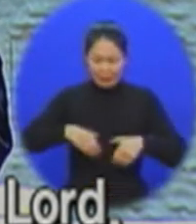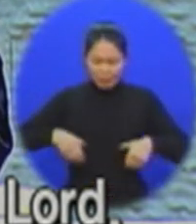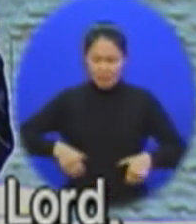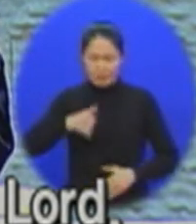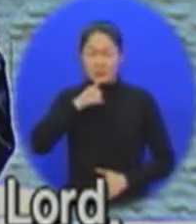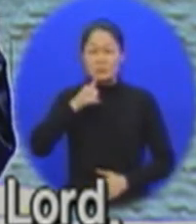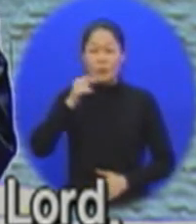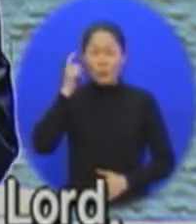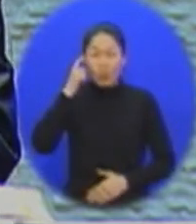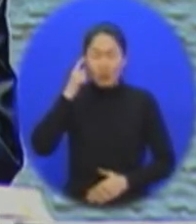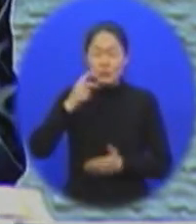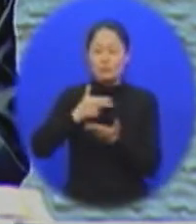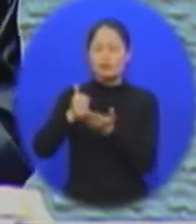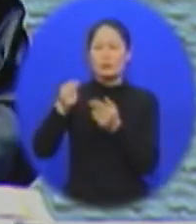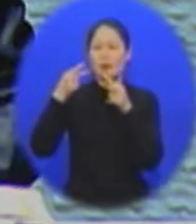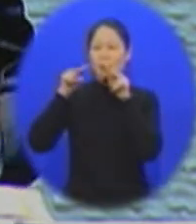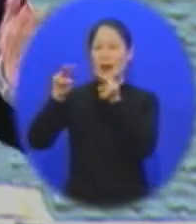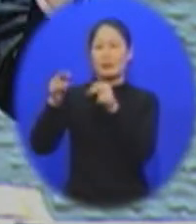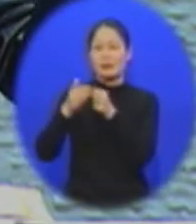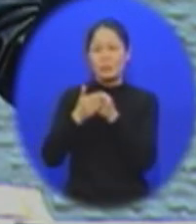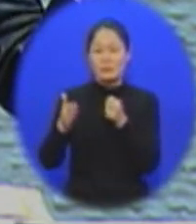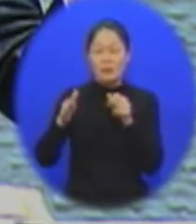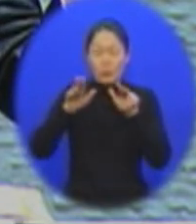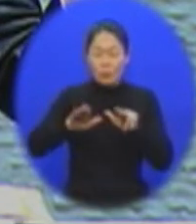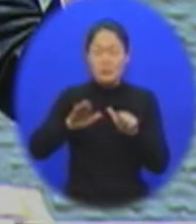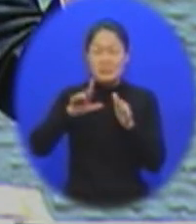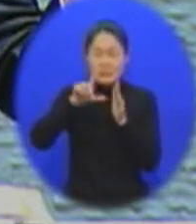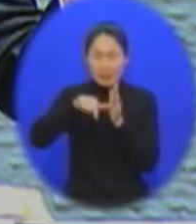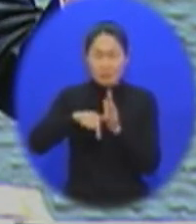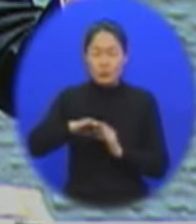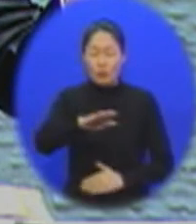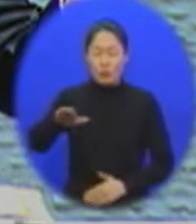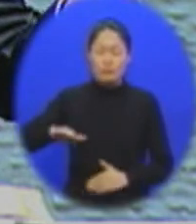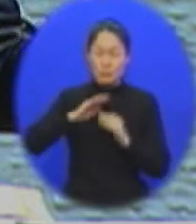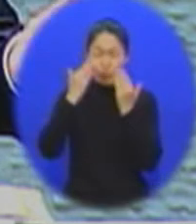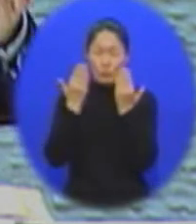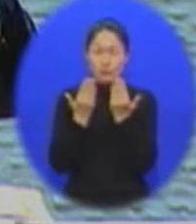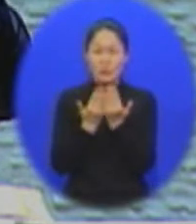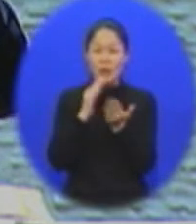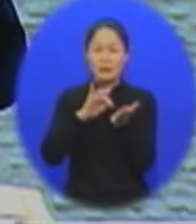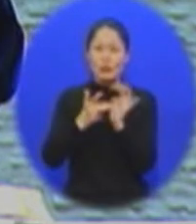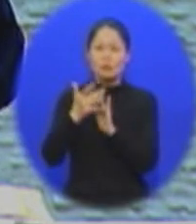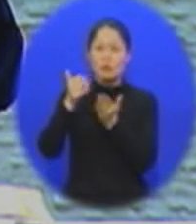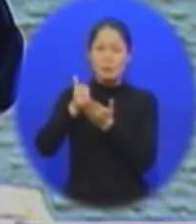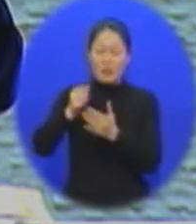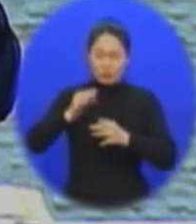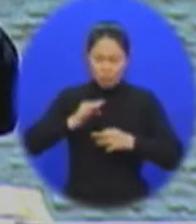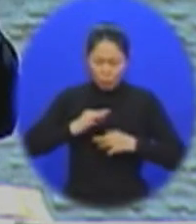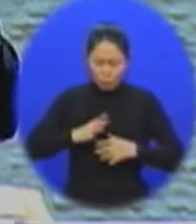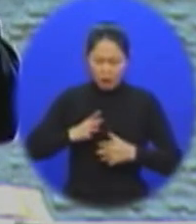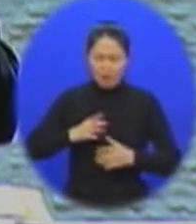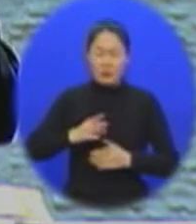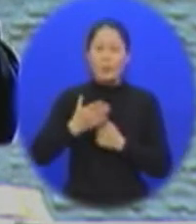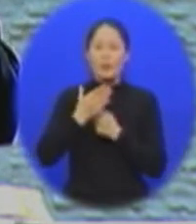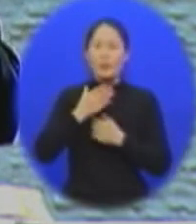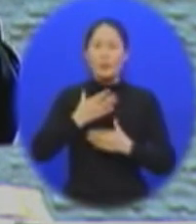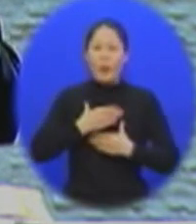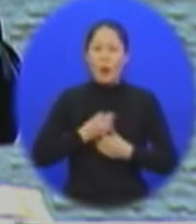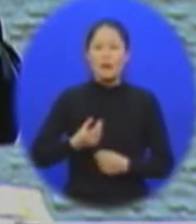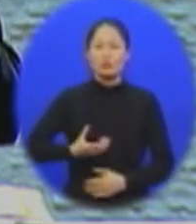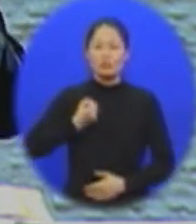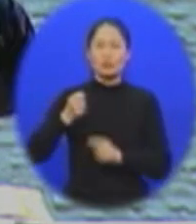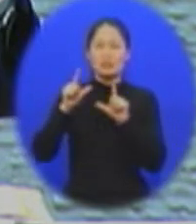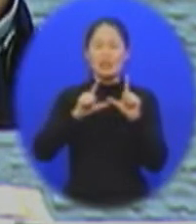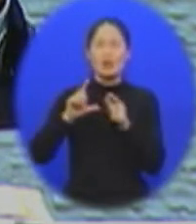때문이죠 오늘 이 시간도 여러분 모두가 예수님의 놀라운 평안을 누리고 사시면서